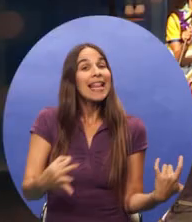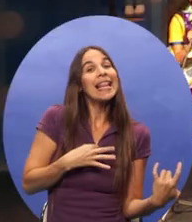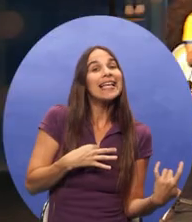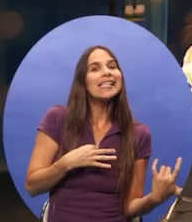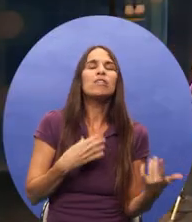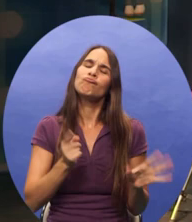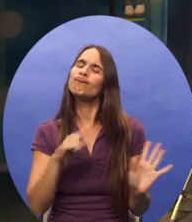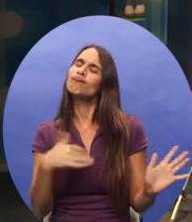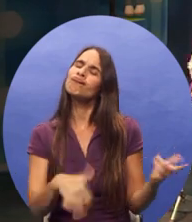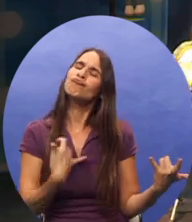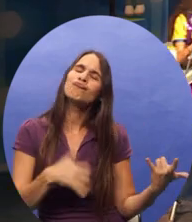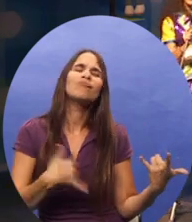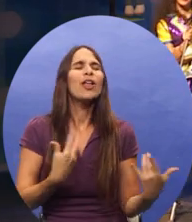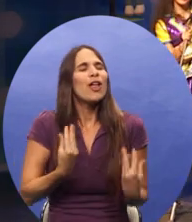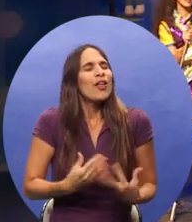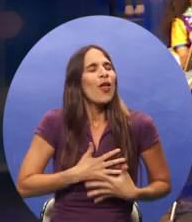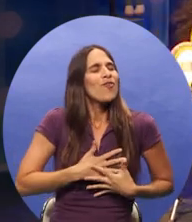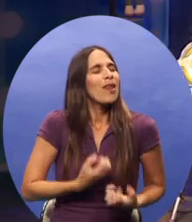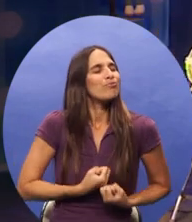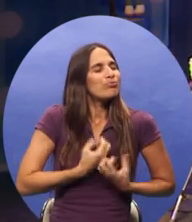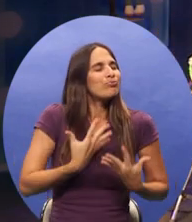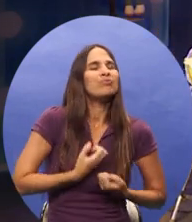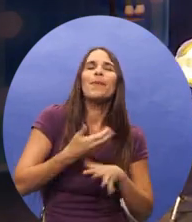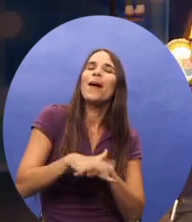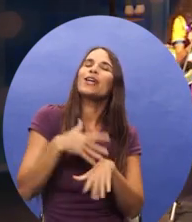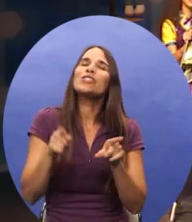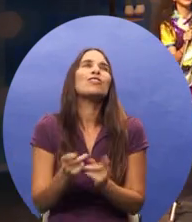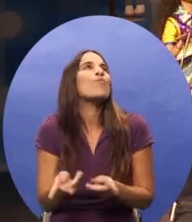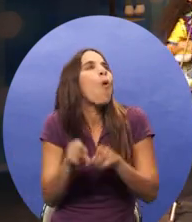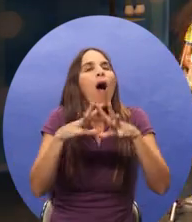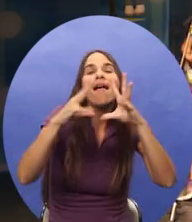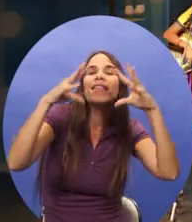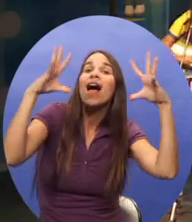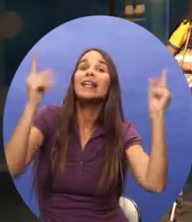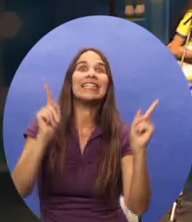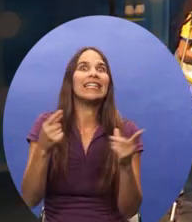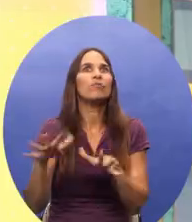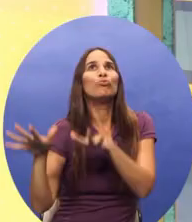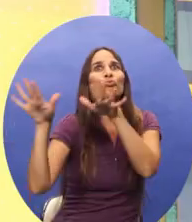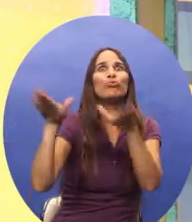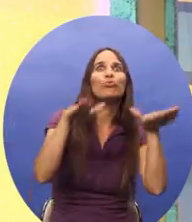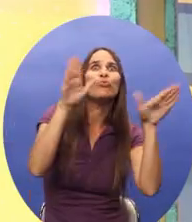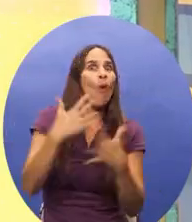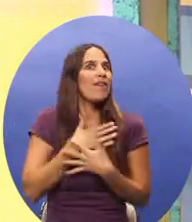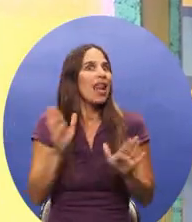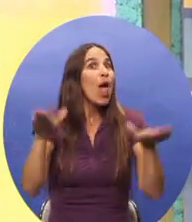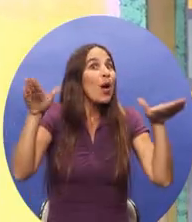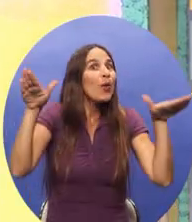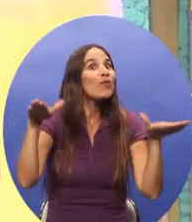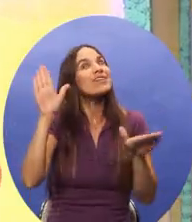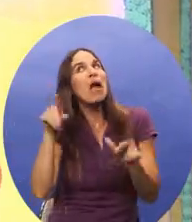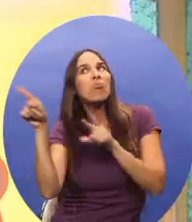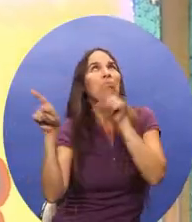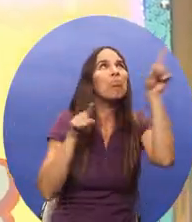לי. מיתרים מנגנים, וטוב לי בלב, מרגיש קל כמו ענן. היא טובה בריחוף, ואוהבת לעוף,